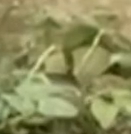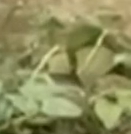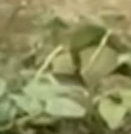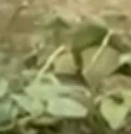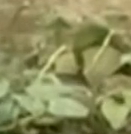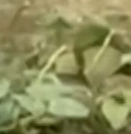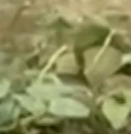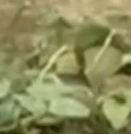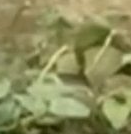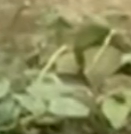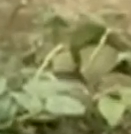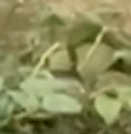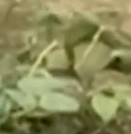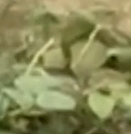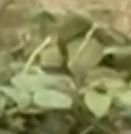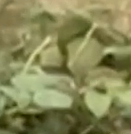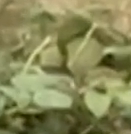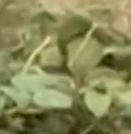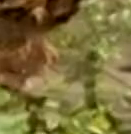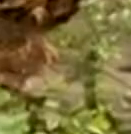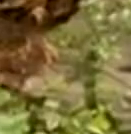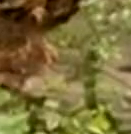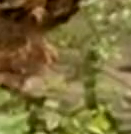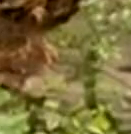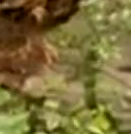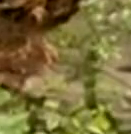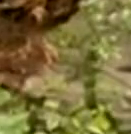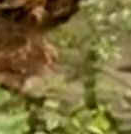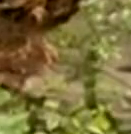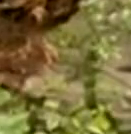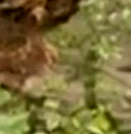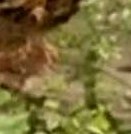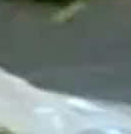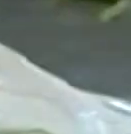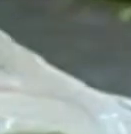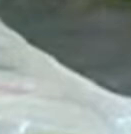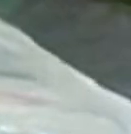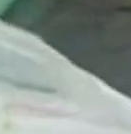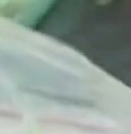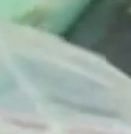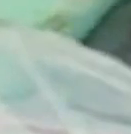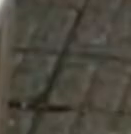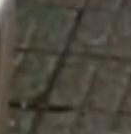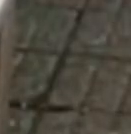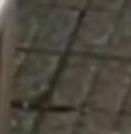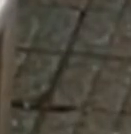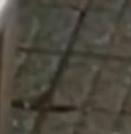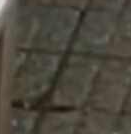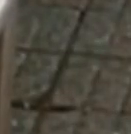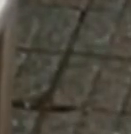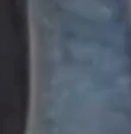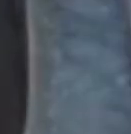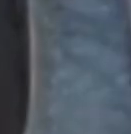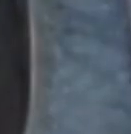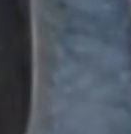mbegu zipendwe na wadudu. Kisha kutukuonyeshe jinsi ya kuzitayarisha jikoni.